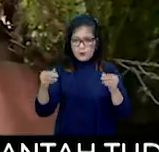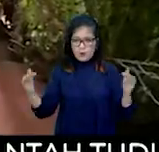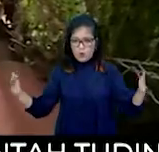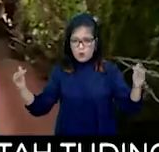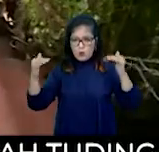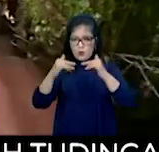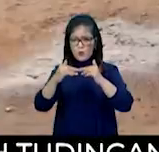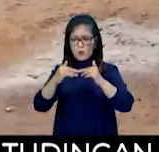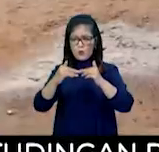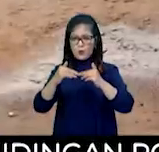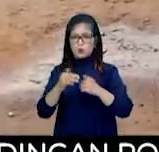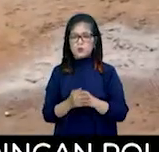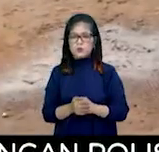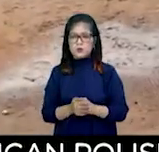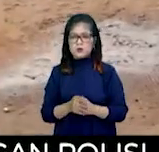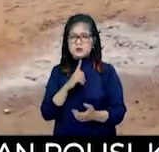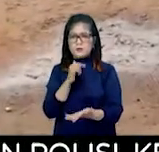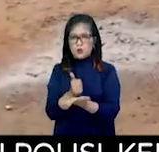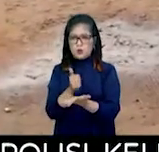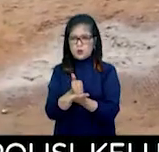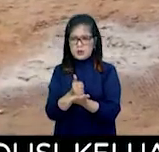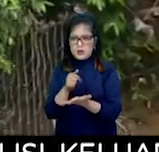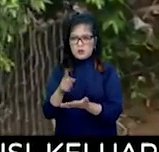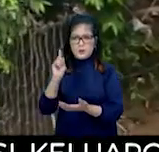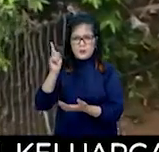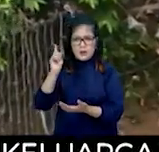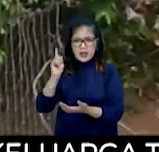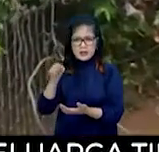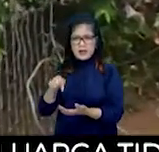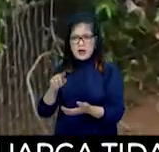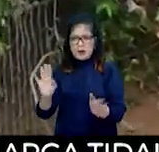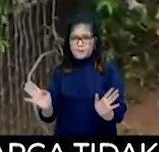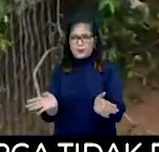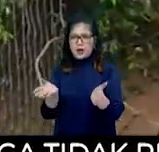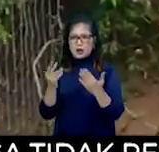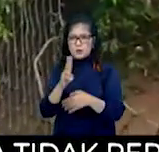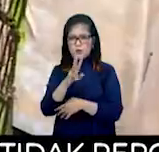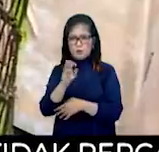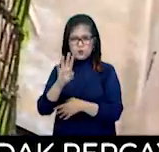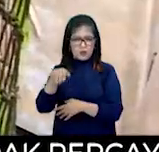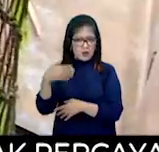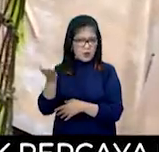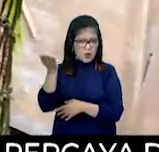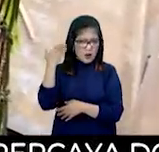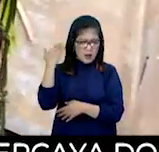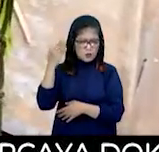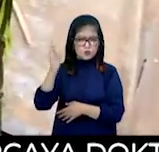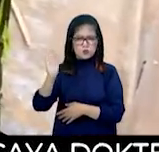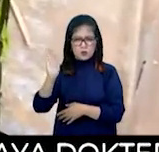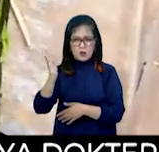Meski kondisinya sudah lapuk dan tidak layak pakai, jembatan yang dibangun sejak 20 tahun lalu ini masih diandalkan warga